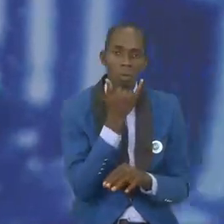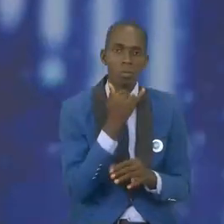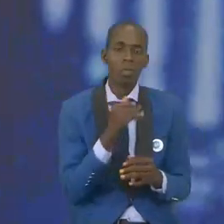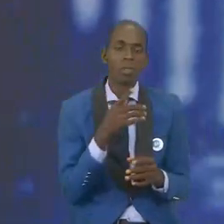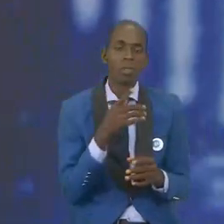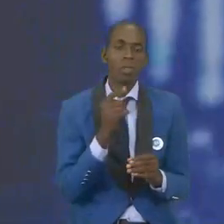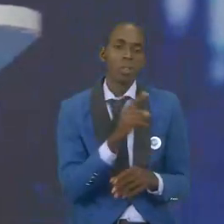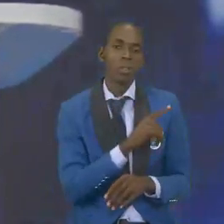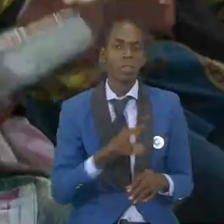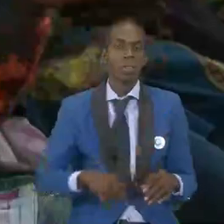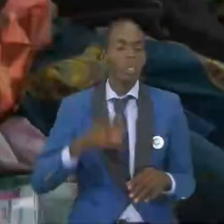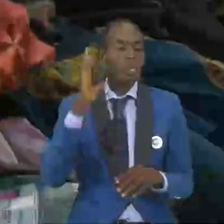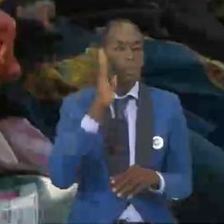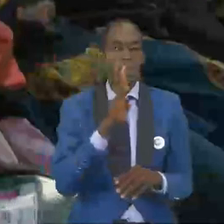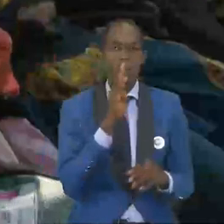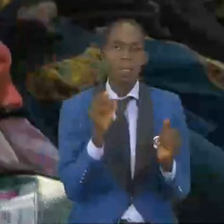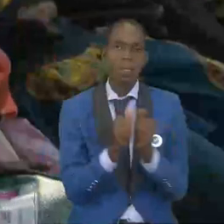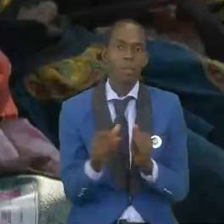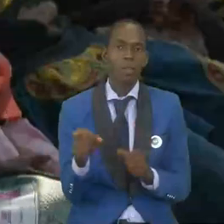de mauvais.